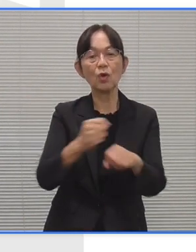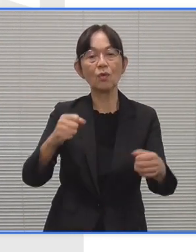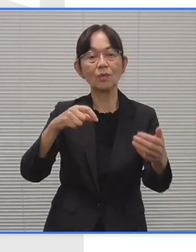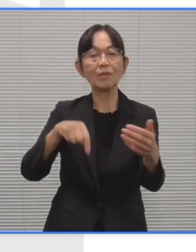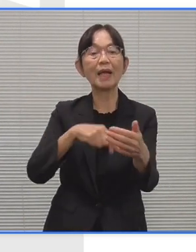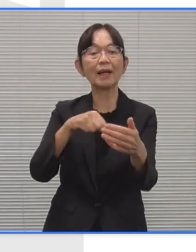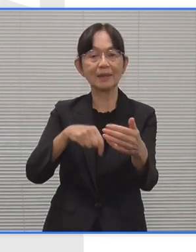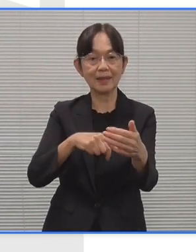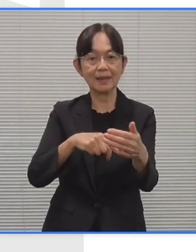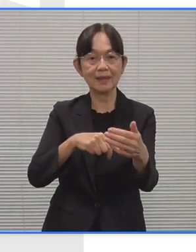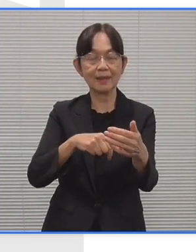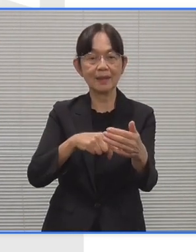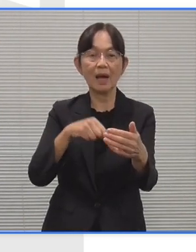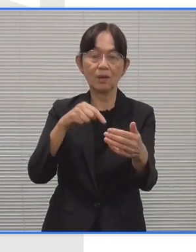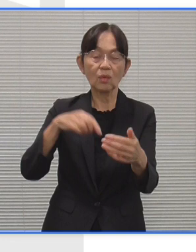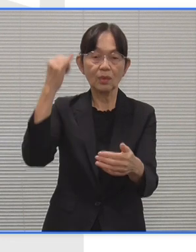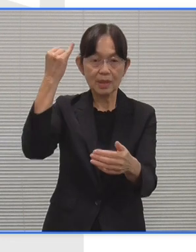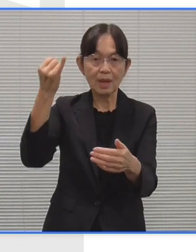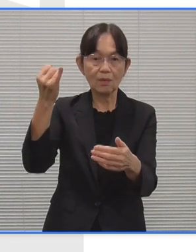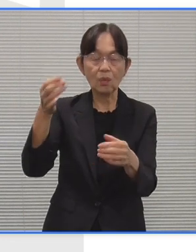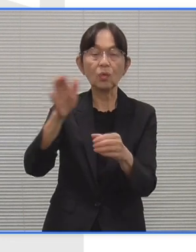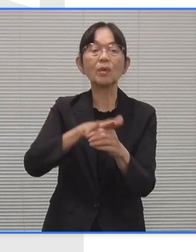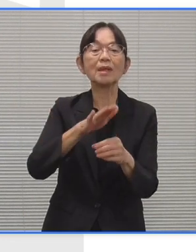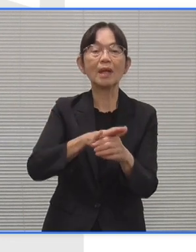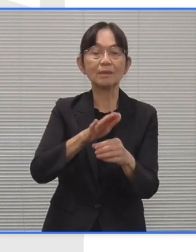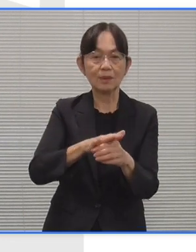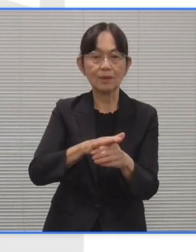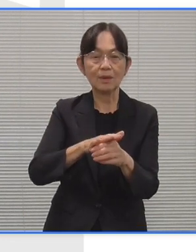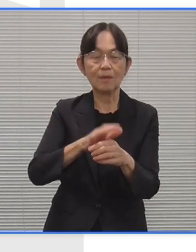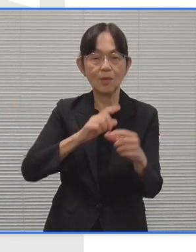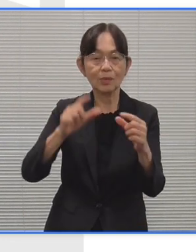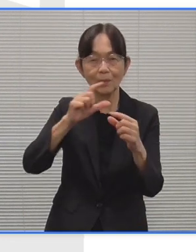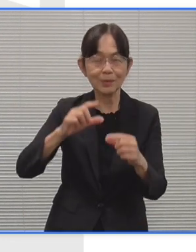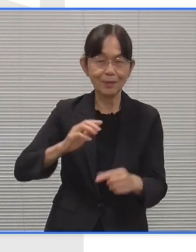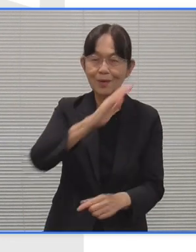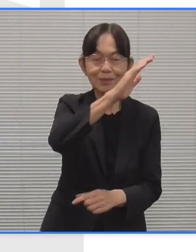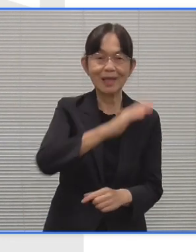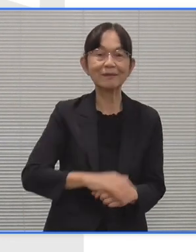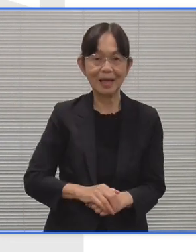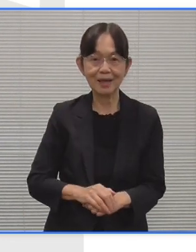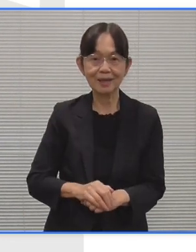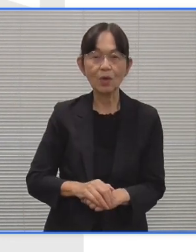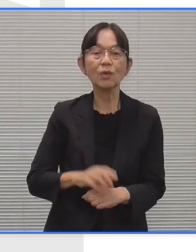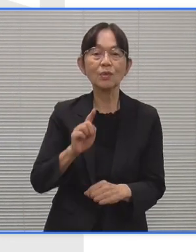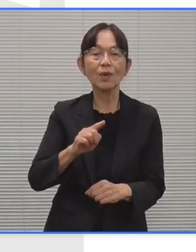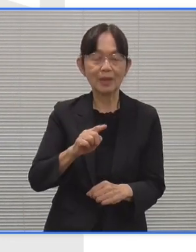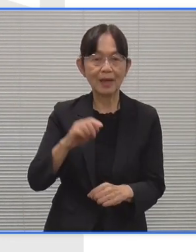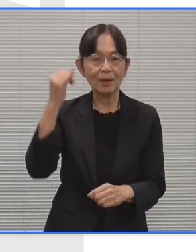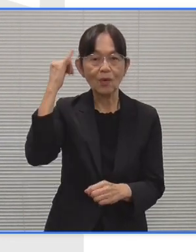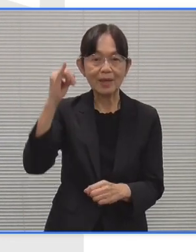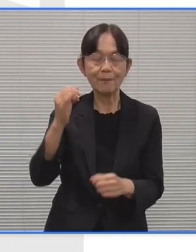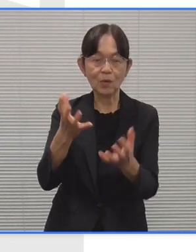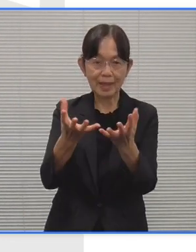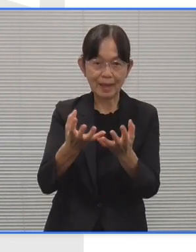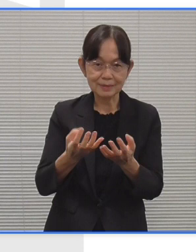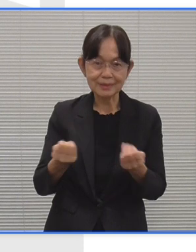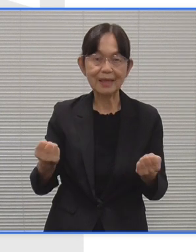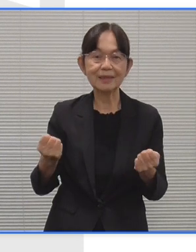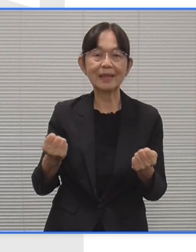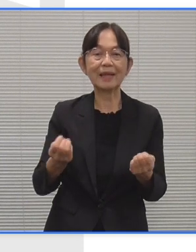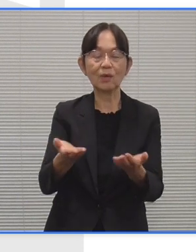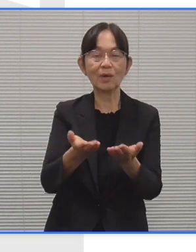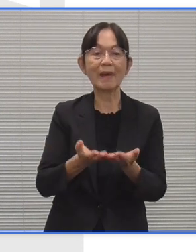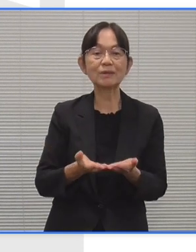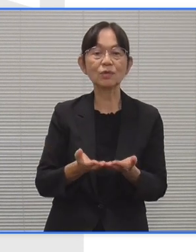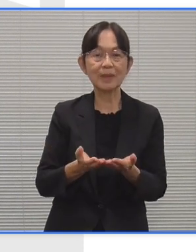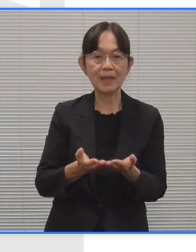で、この意見を取り入れると格段にこう良くなるなというようなものもたくさんいただいております。